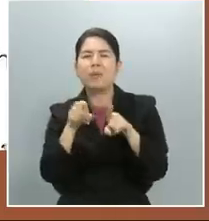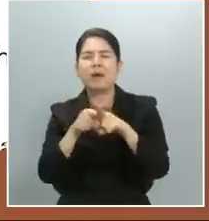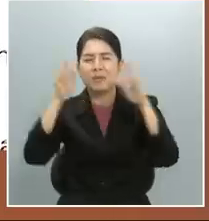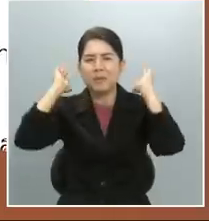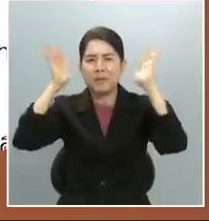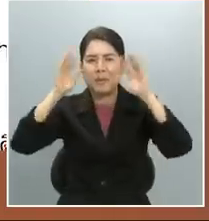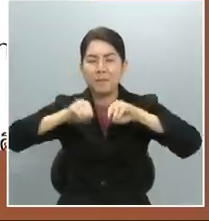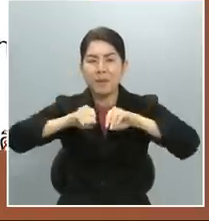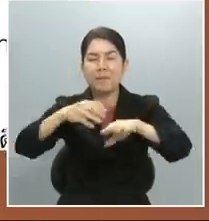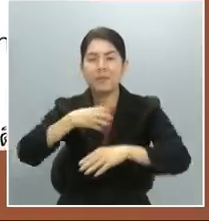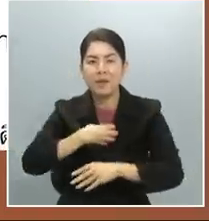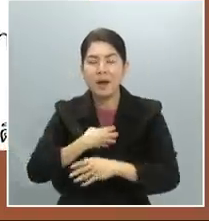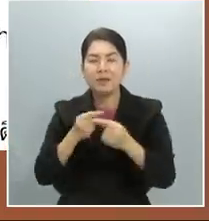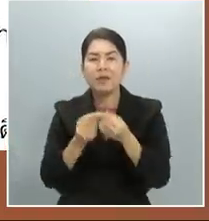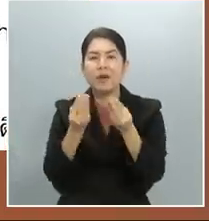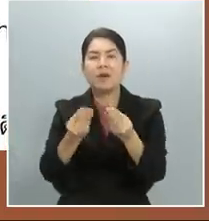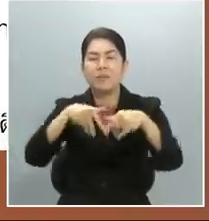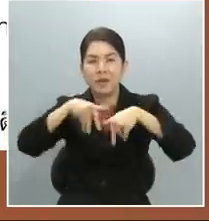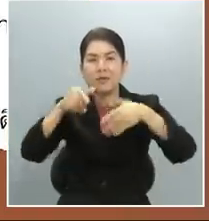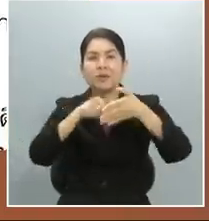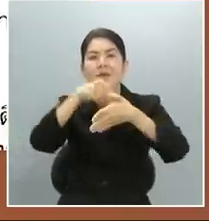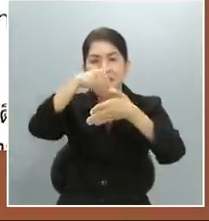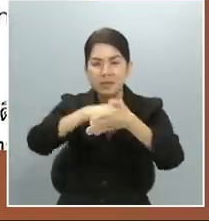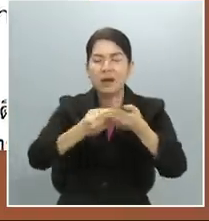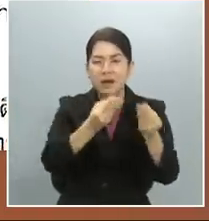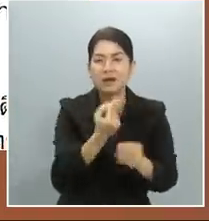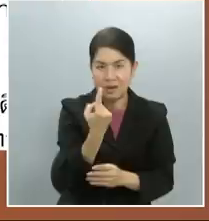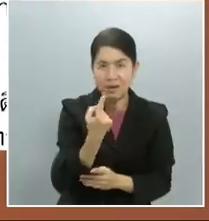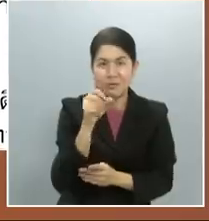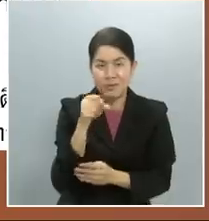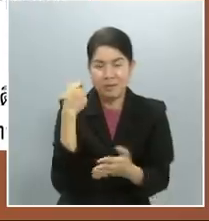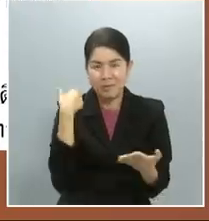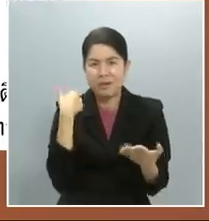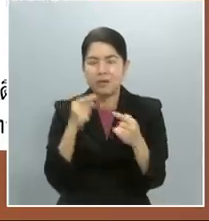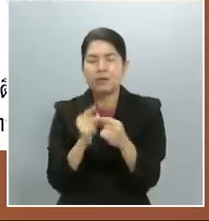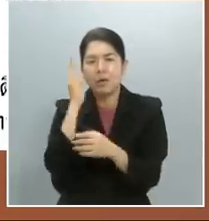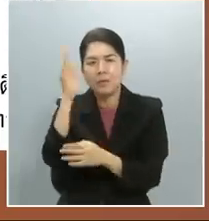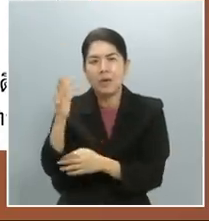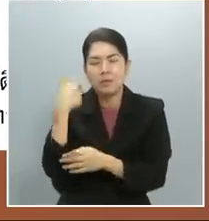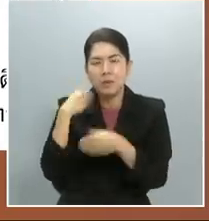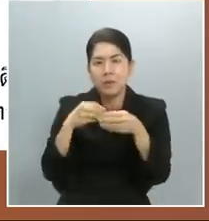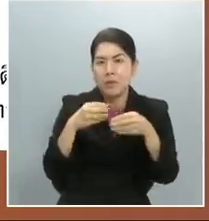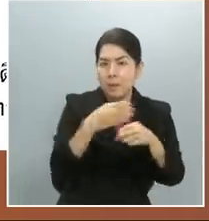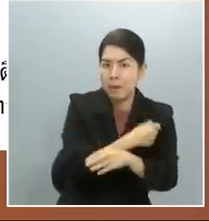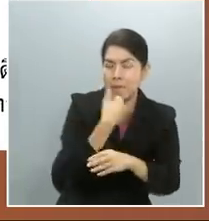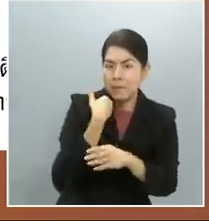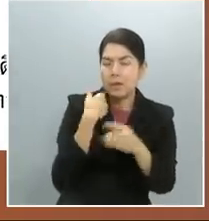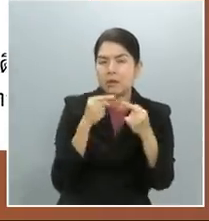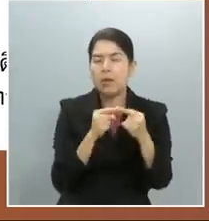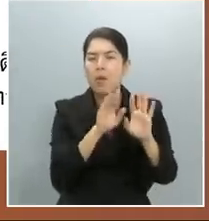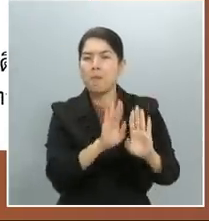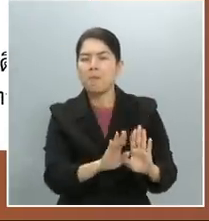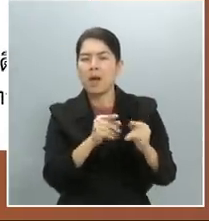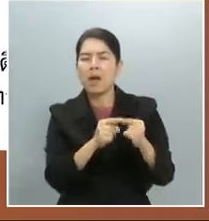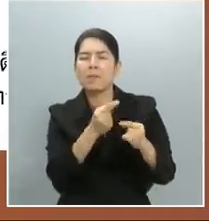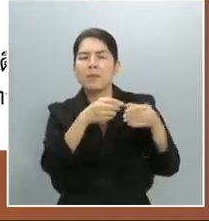มาซึ่งคะแนนเสียงจากการเลือกตั้งเท่านั้นการเมืองนับจากนี้จะเป็นการต่อสู้กันระหว่างพรรคการเมืองแบบเดิมที่คิดว่า